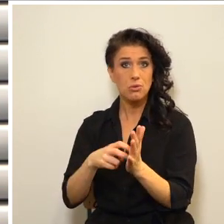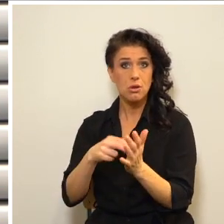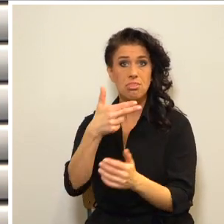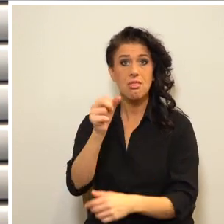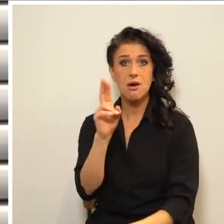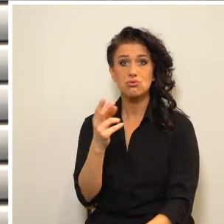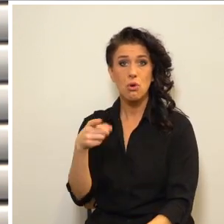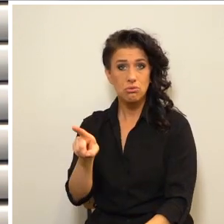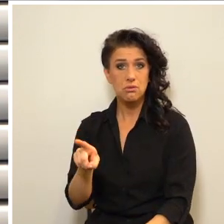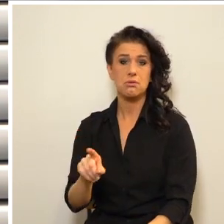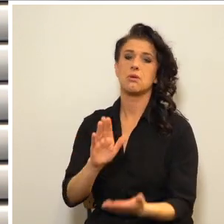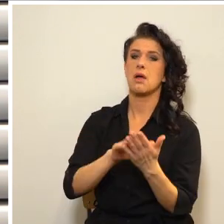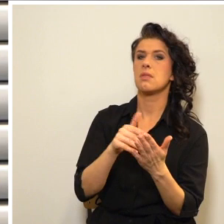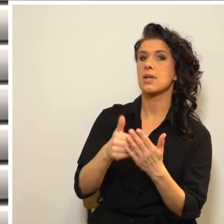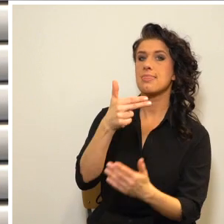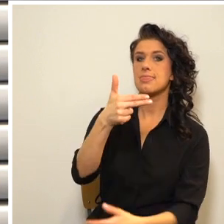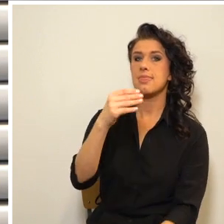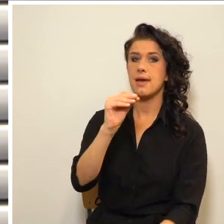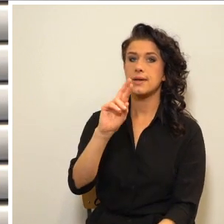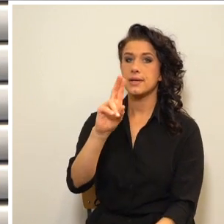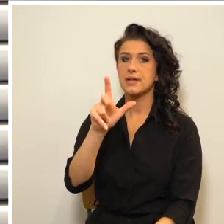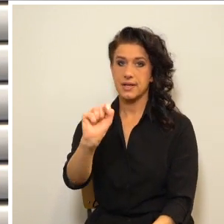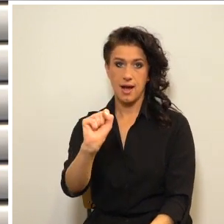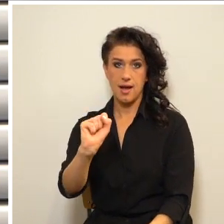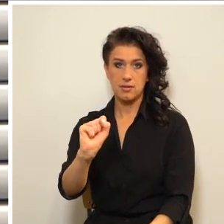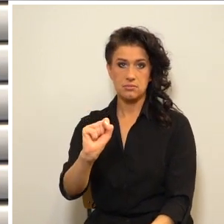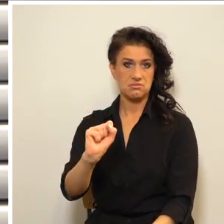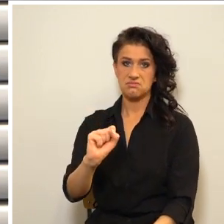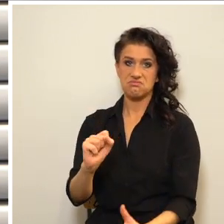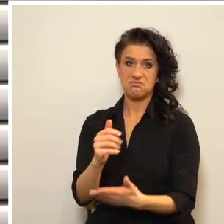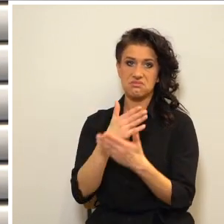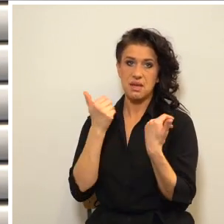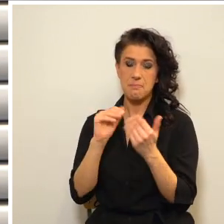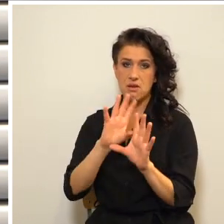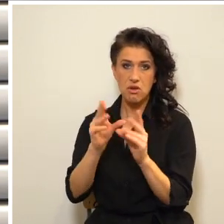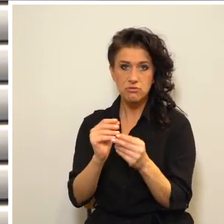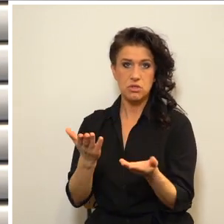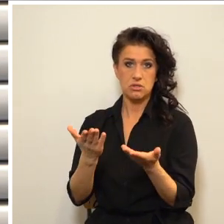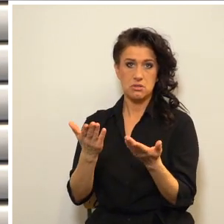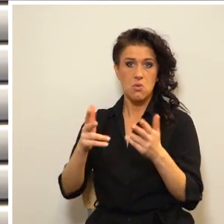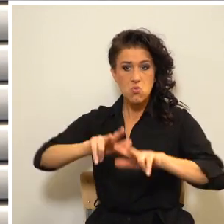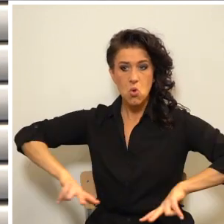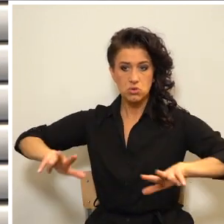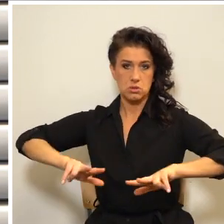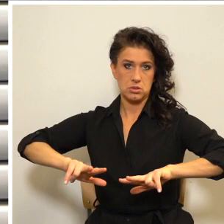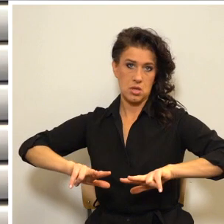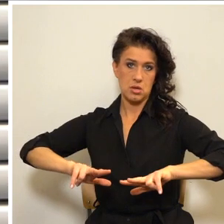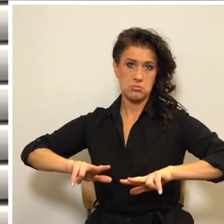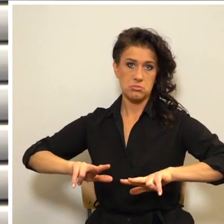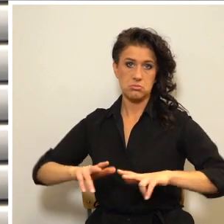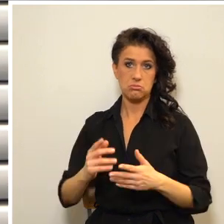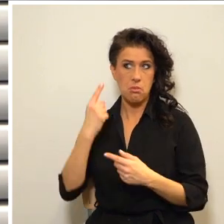dobrze nie jest to ta jest pewien problem Nie wszyscy członkowie rodzin ludzi którzy to leczenie zastępczo